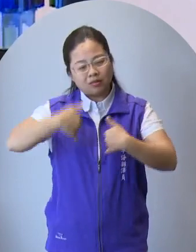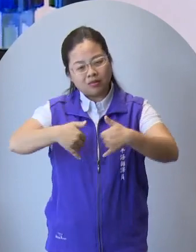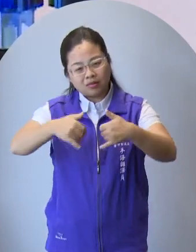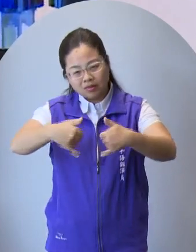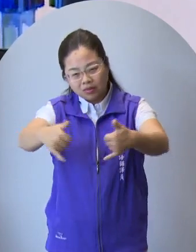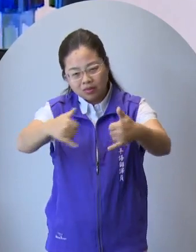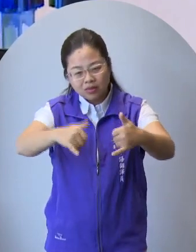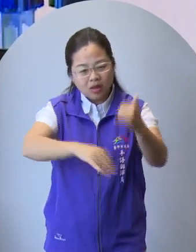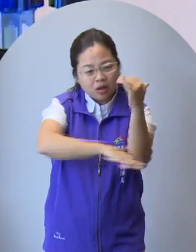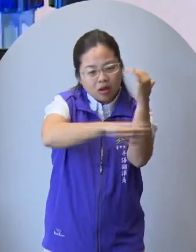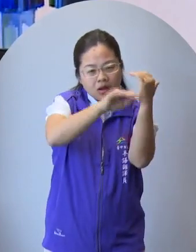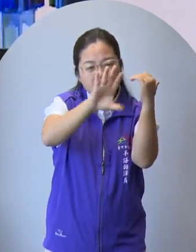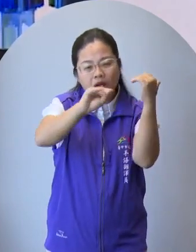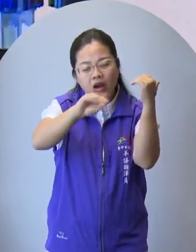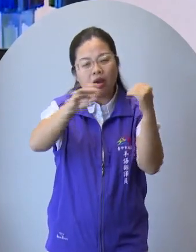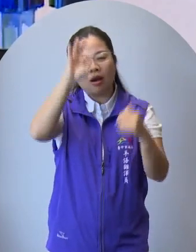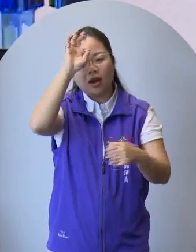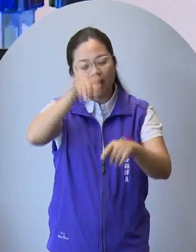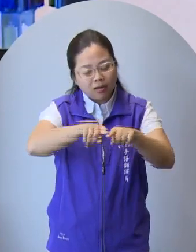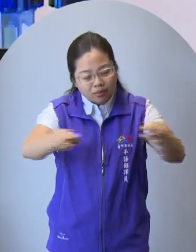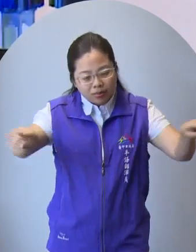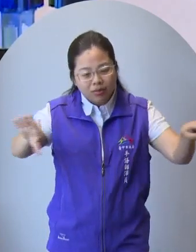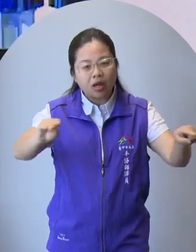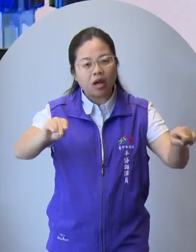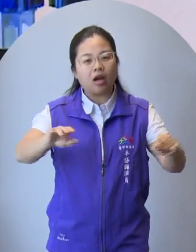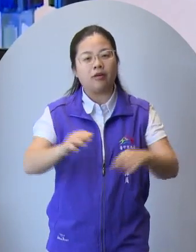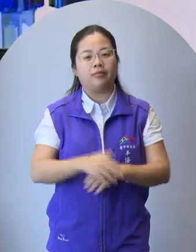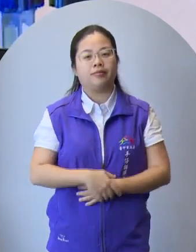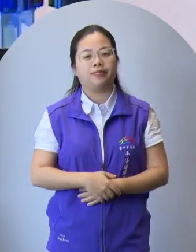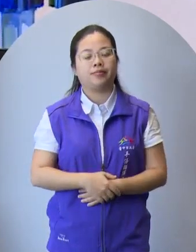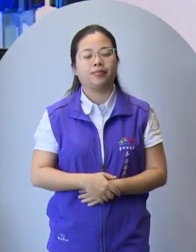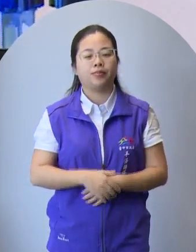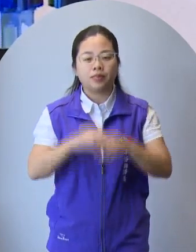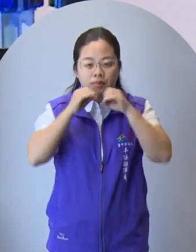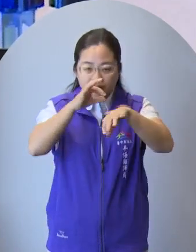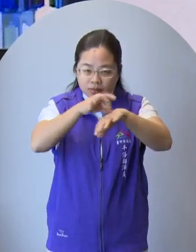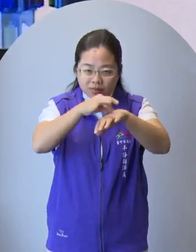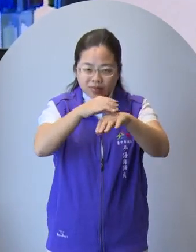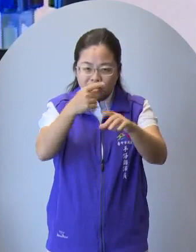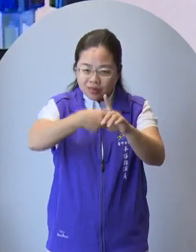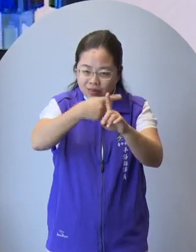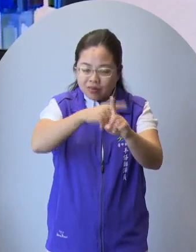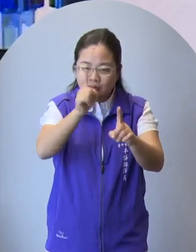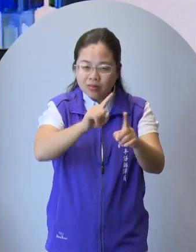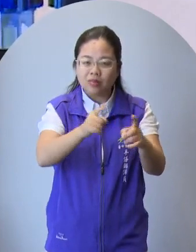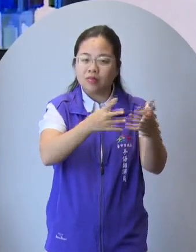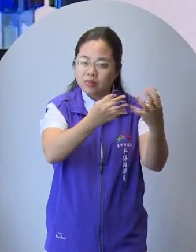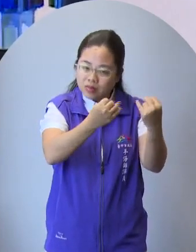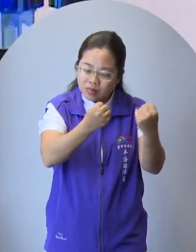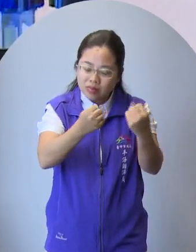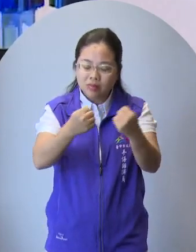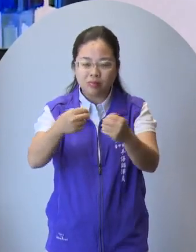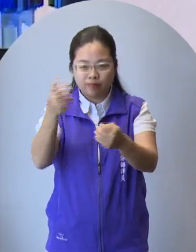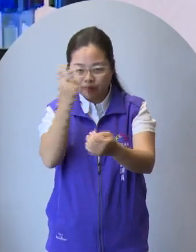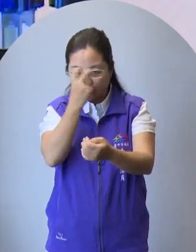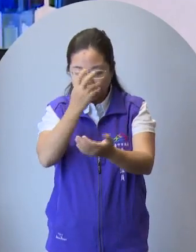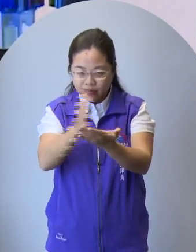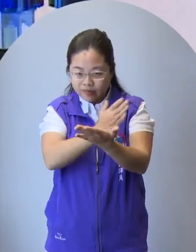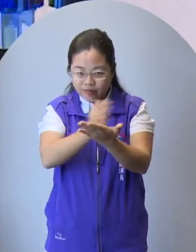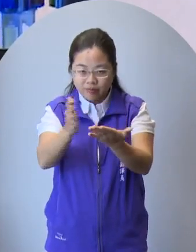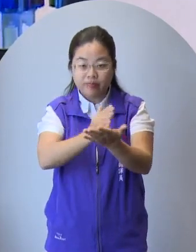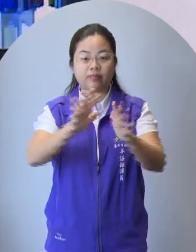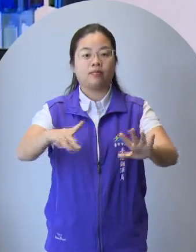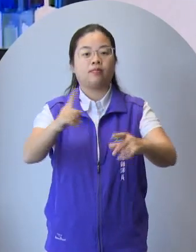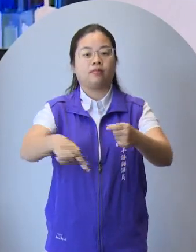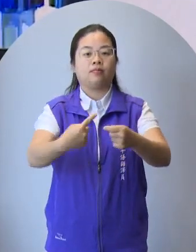啦，会不会淹水啦，那它相关的这个道路的这个品质它会去做啊，数量品质它会检查。那